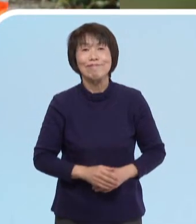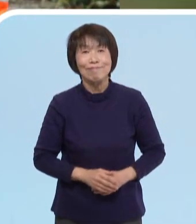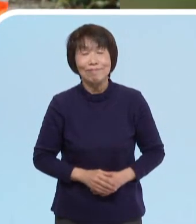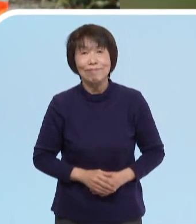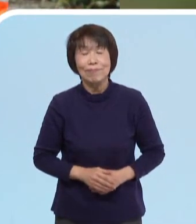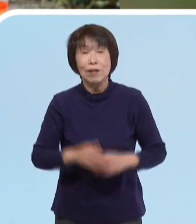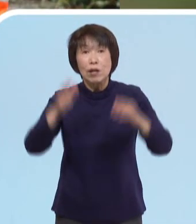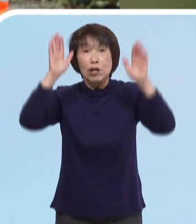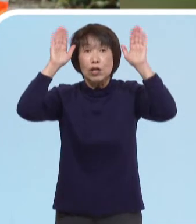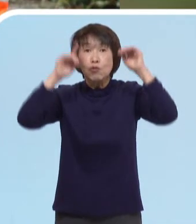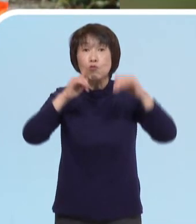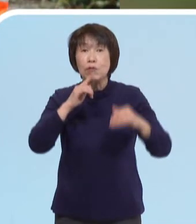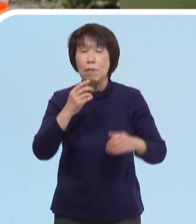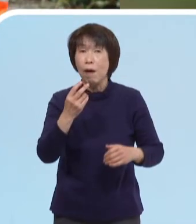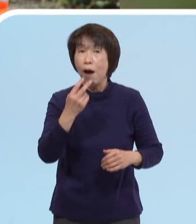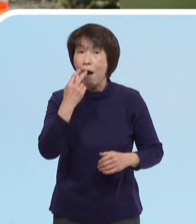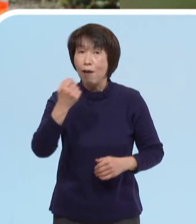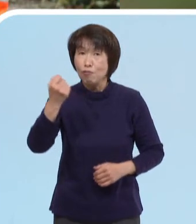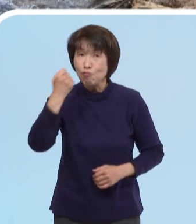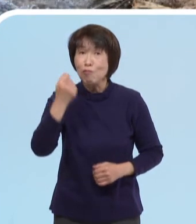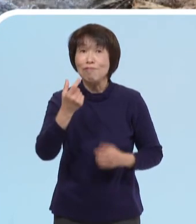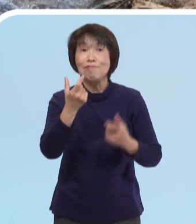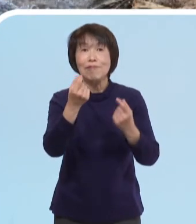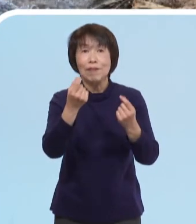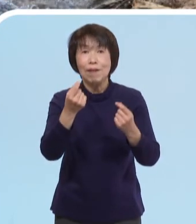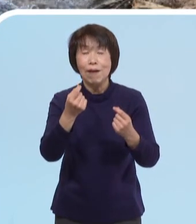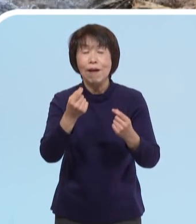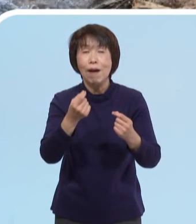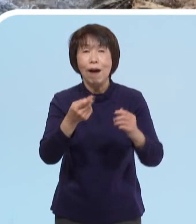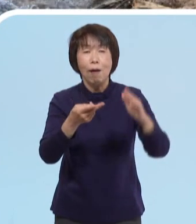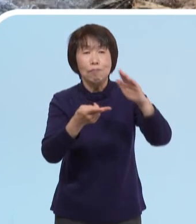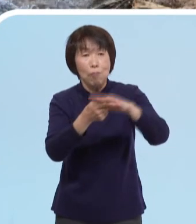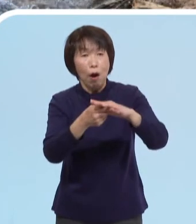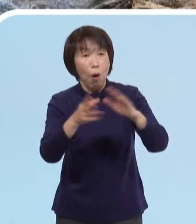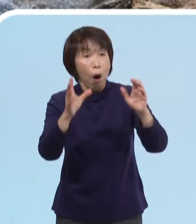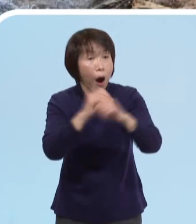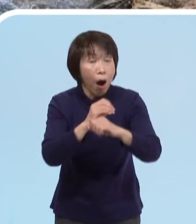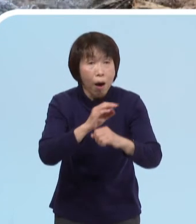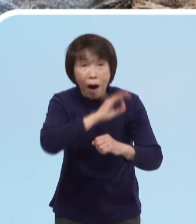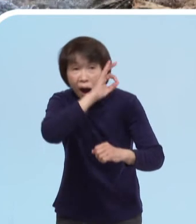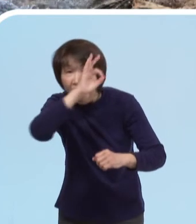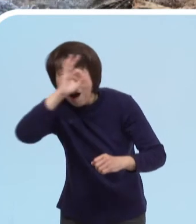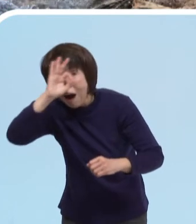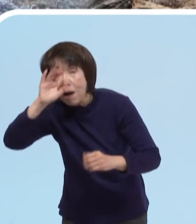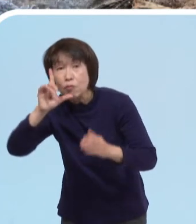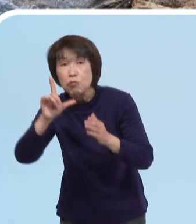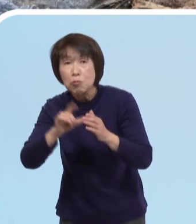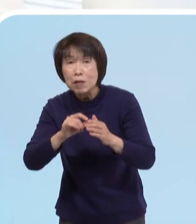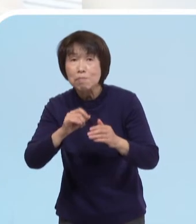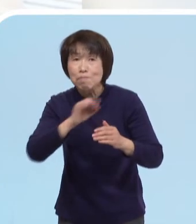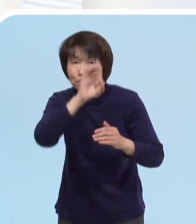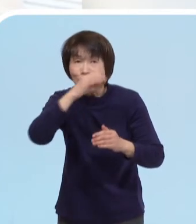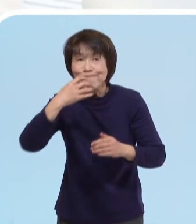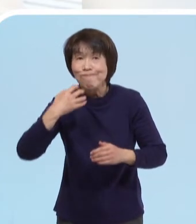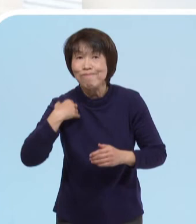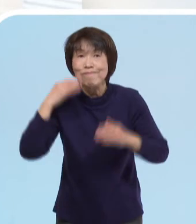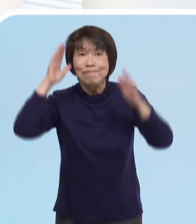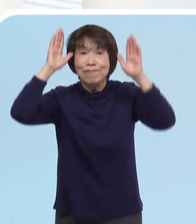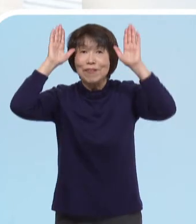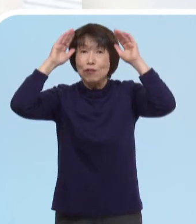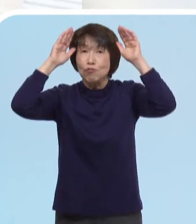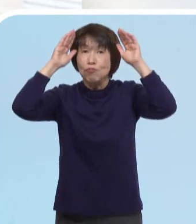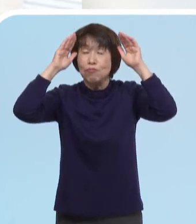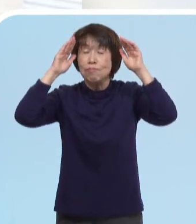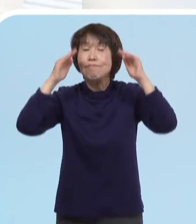。 犬の持つ優れた嗅覚で行方不明者を捜索する災害救助犬、その訓練を日々行